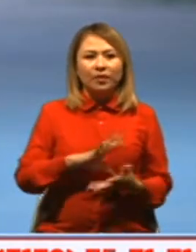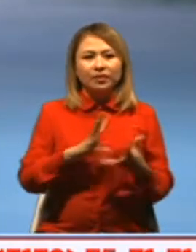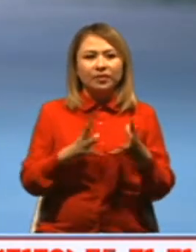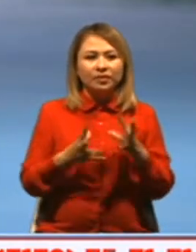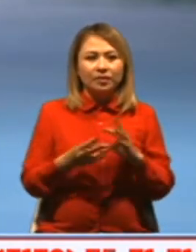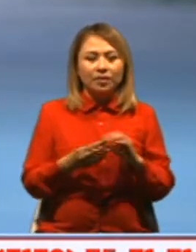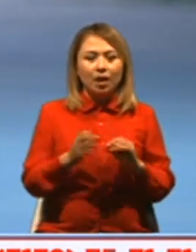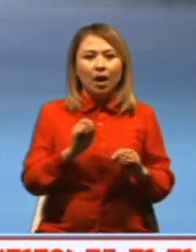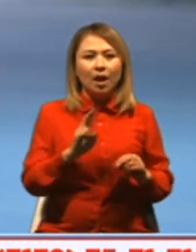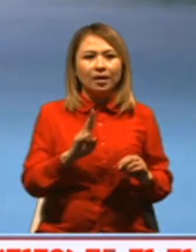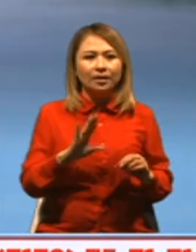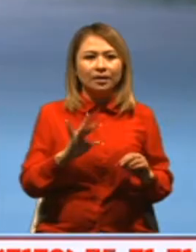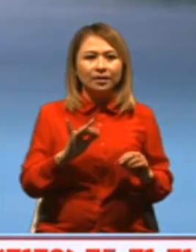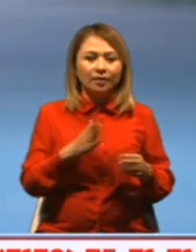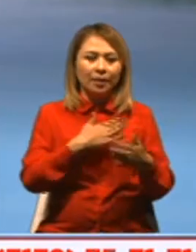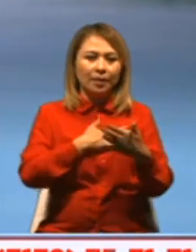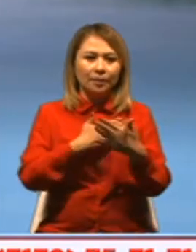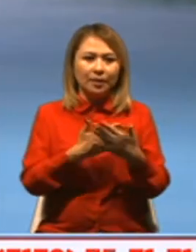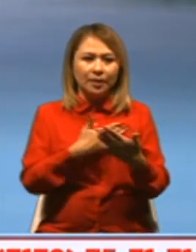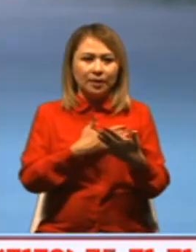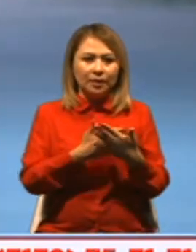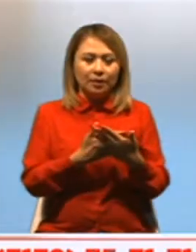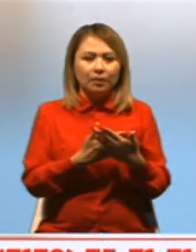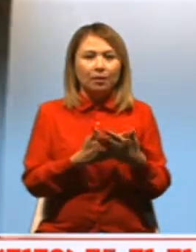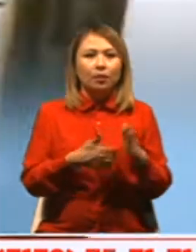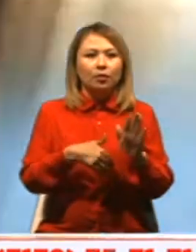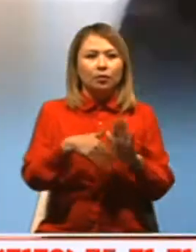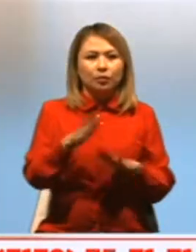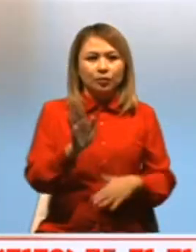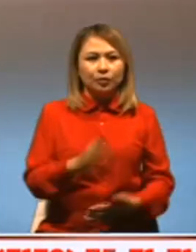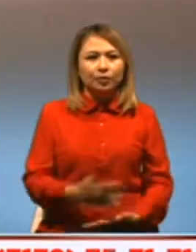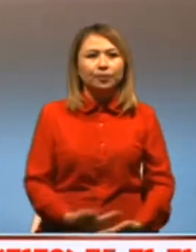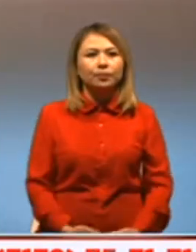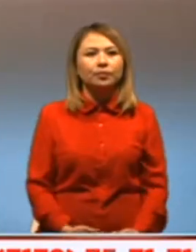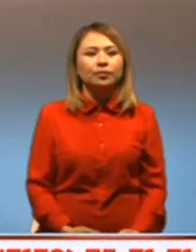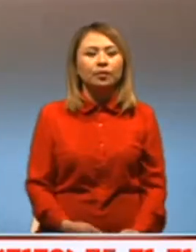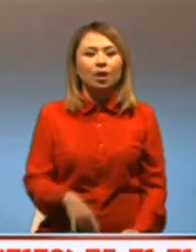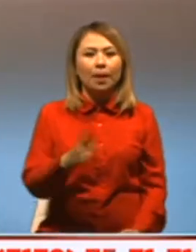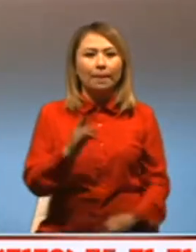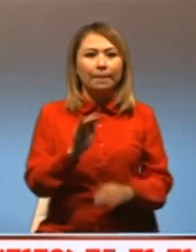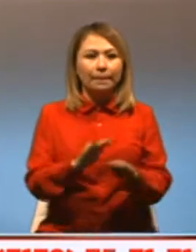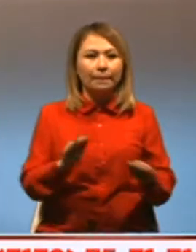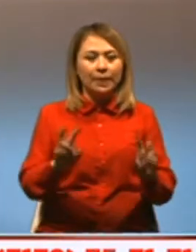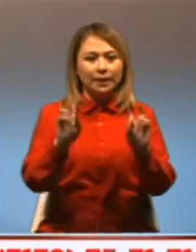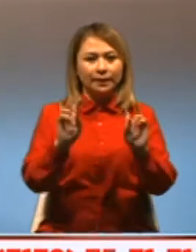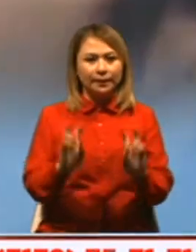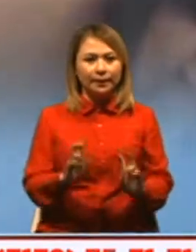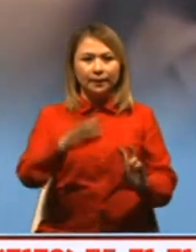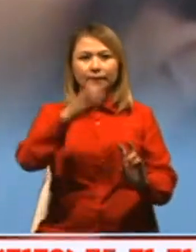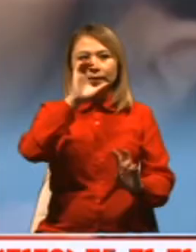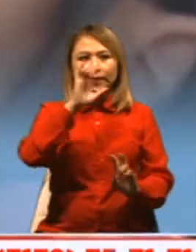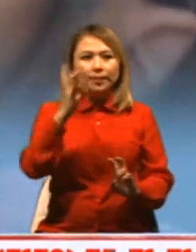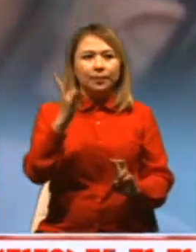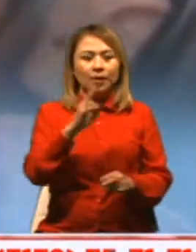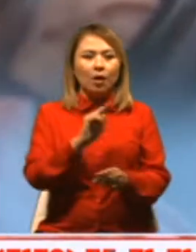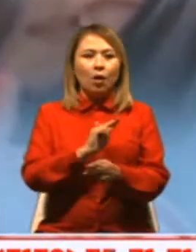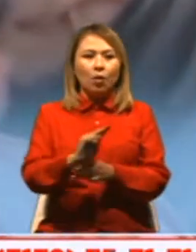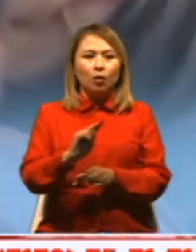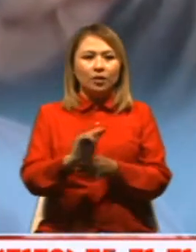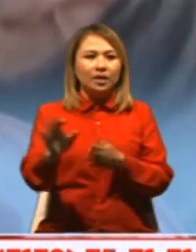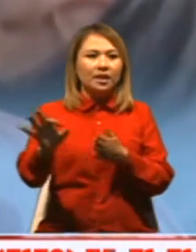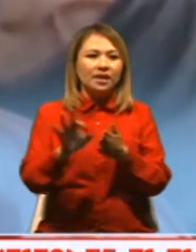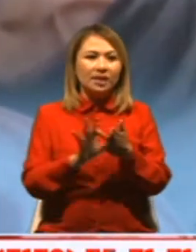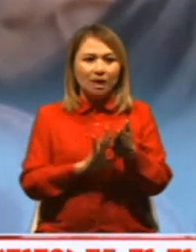барлығының активтенуіне, белсенділенуіне алып келеді. Балаға суды отырып ішуді үйретіңіз. Суды көп мөлшерде